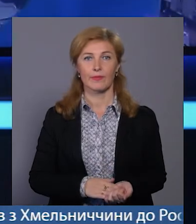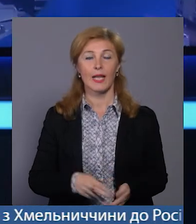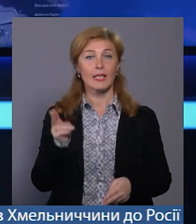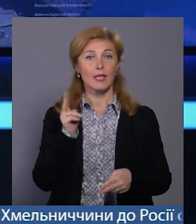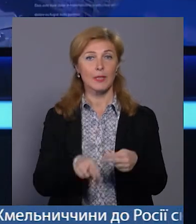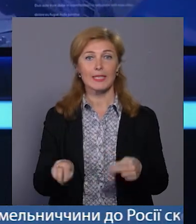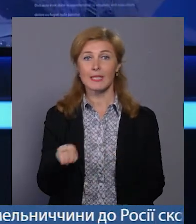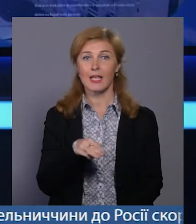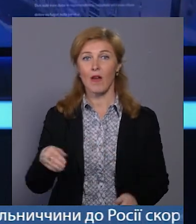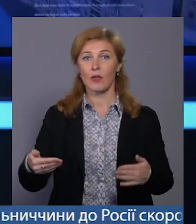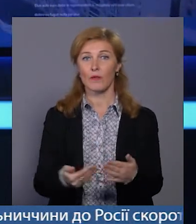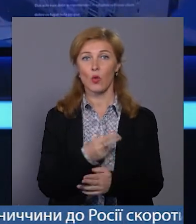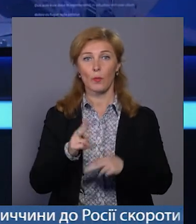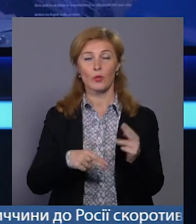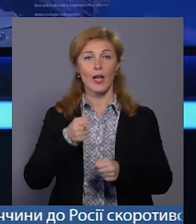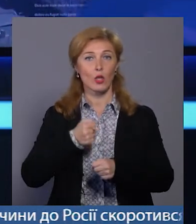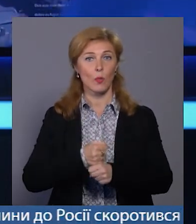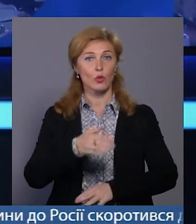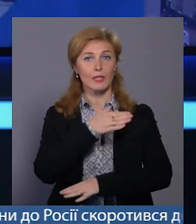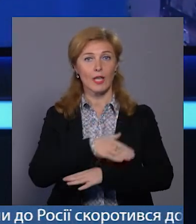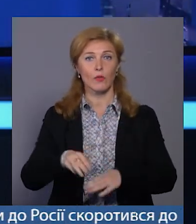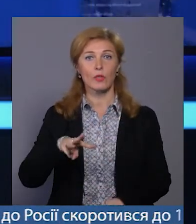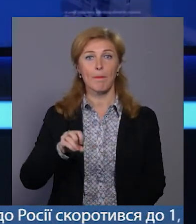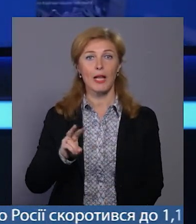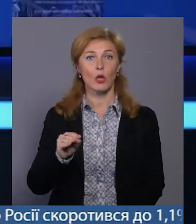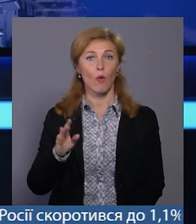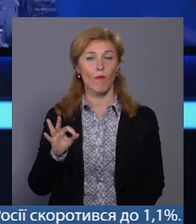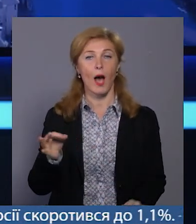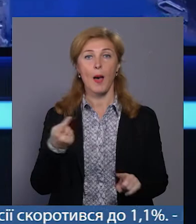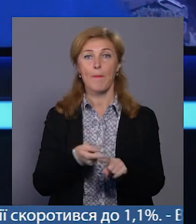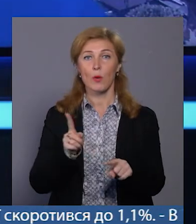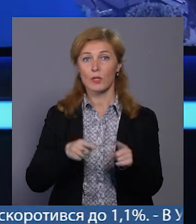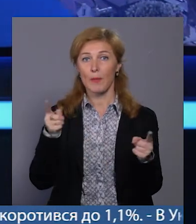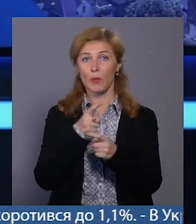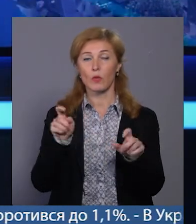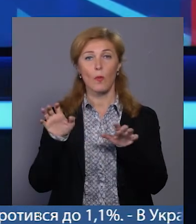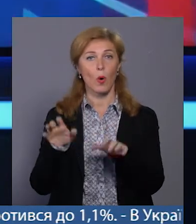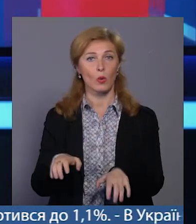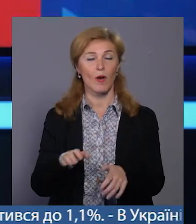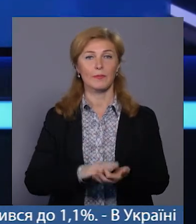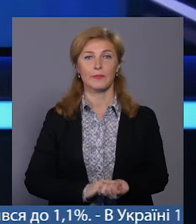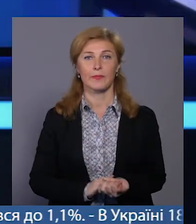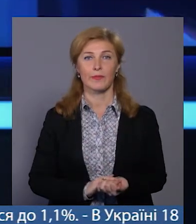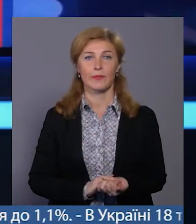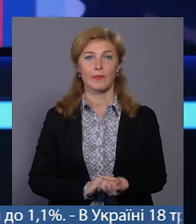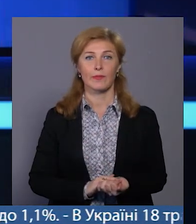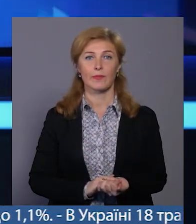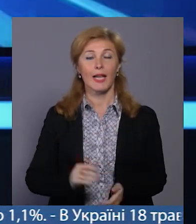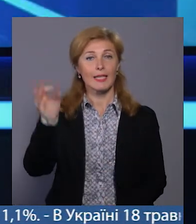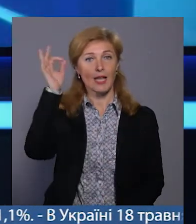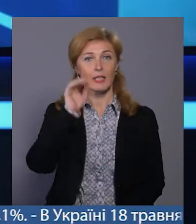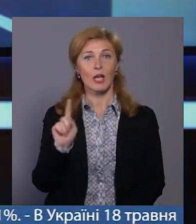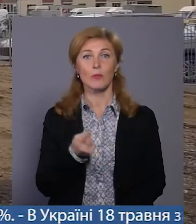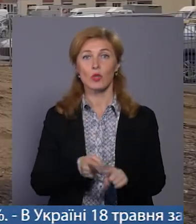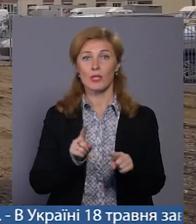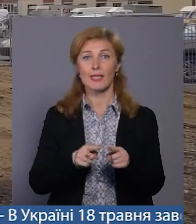Наприкінці травня відновлять будівельні роботи на вулиці Мельникова. Про це повідомив міський голова Олександр Семчишин. Нагадаємо, що за